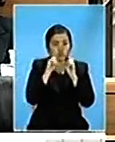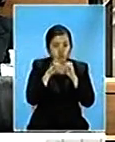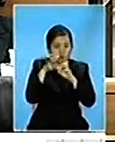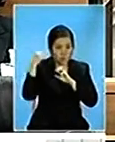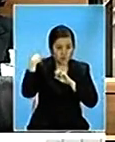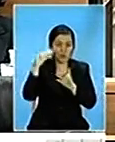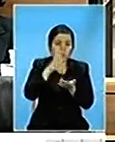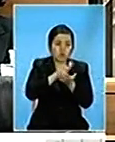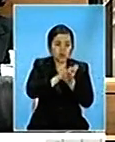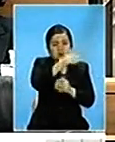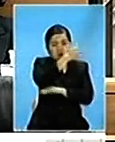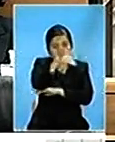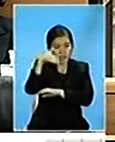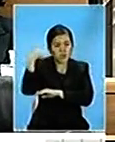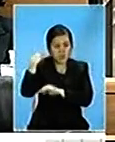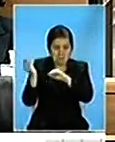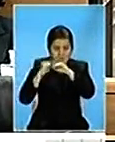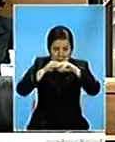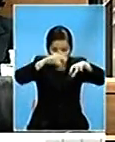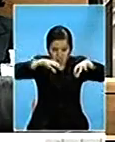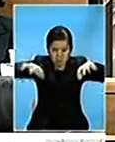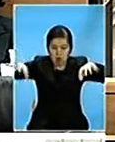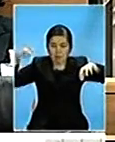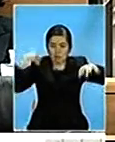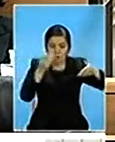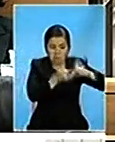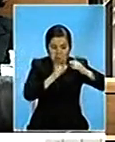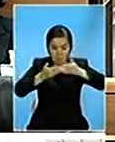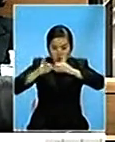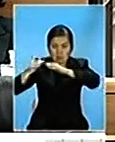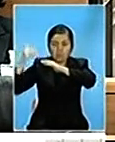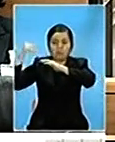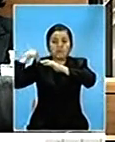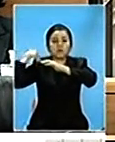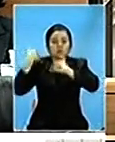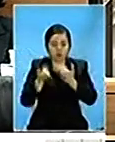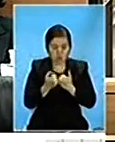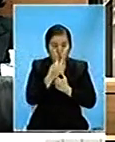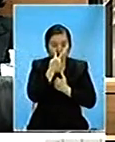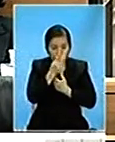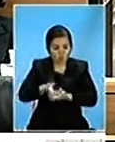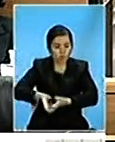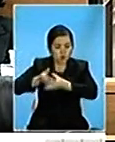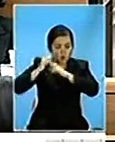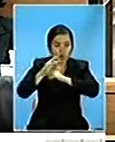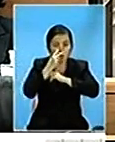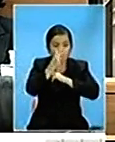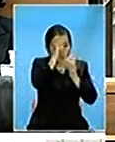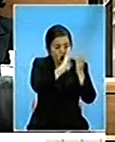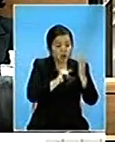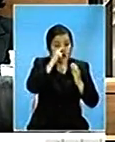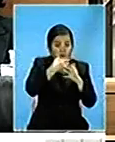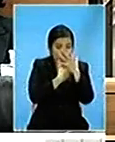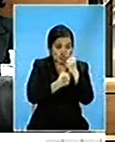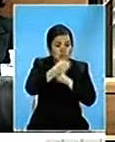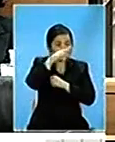านาชาติซึ่งนับวันเนี่ยเพิ่มมากขึ้นค่ะก็เป็นสิ่งที่จะหันกลับมามองว่าประเทศไทยตรงนี้กำลังจะละเลยไป